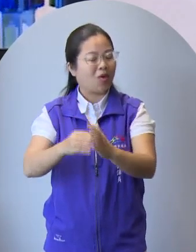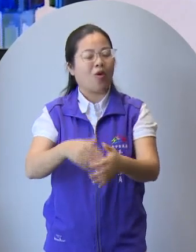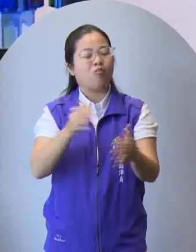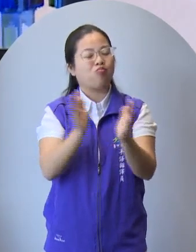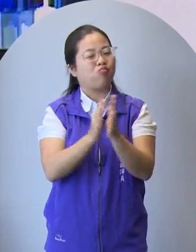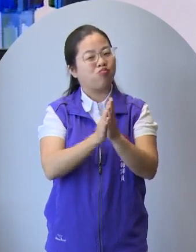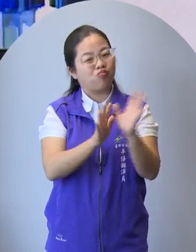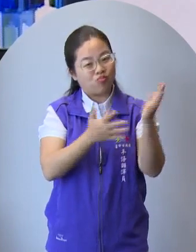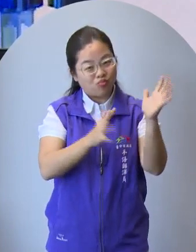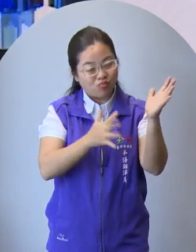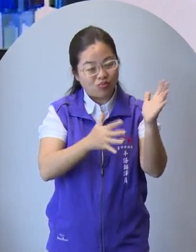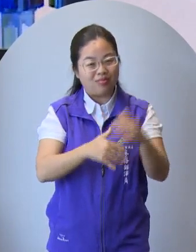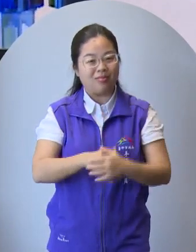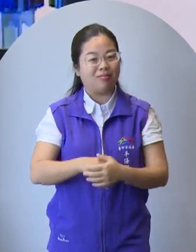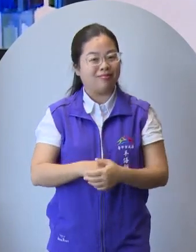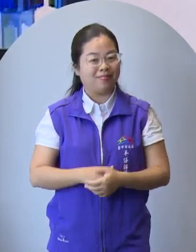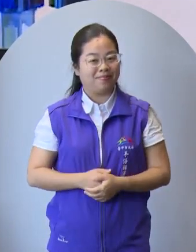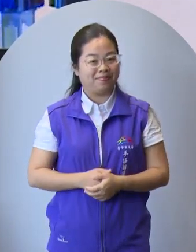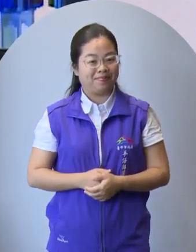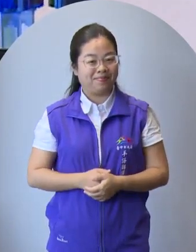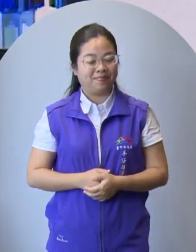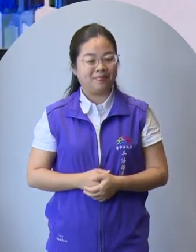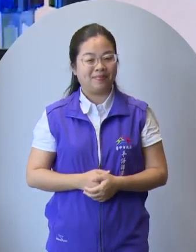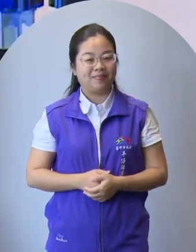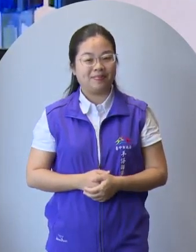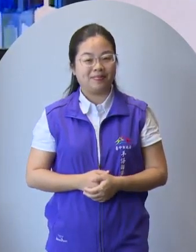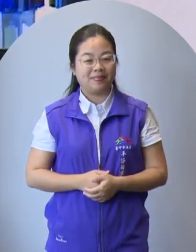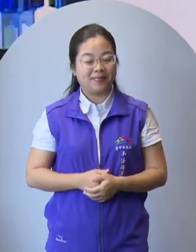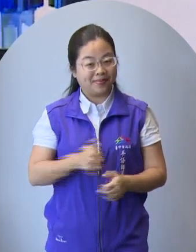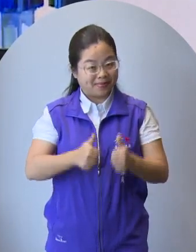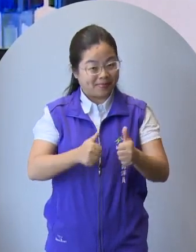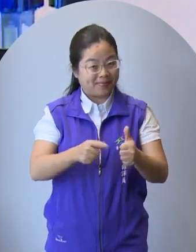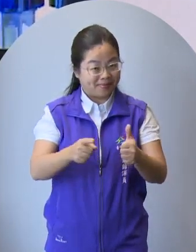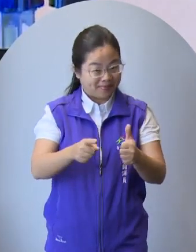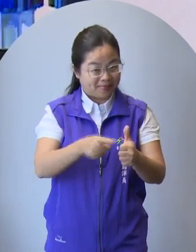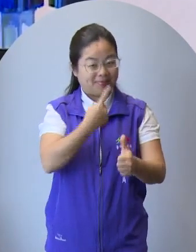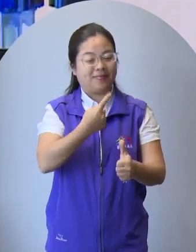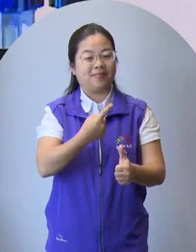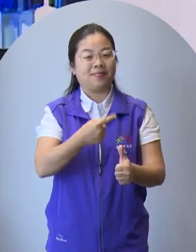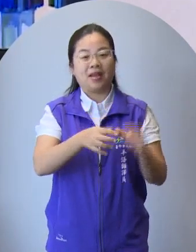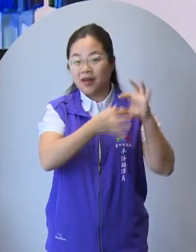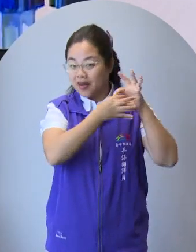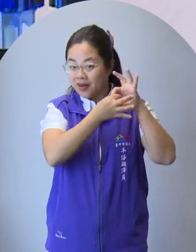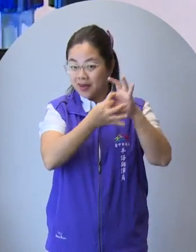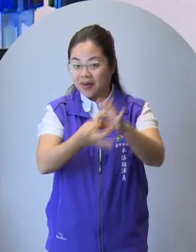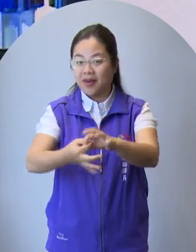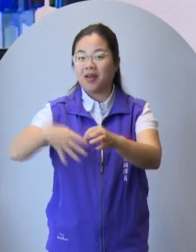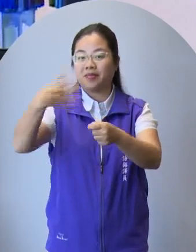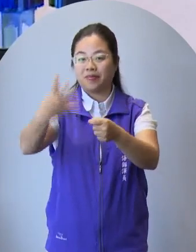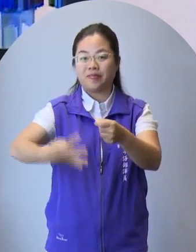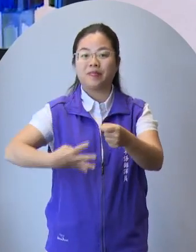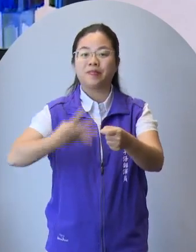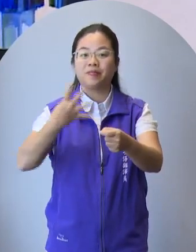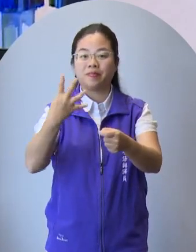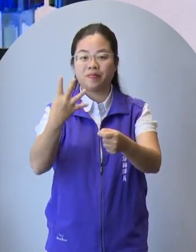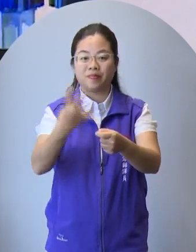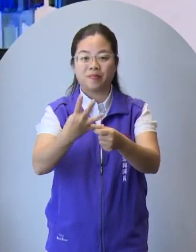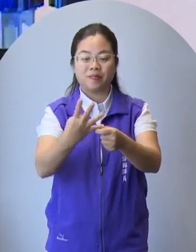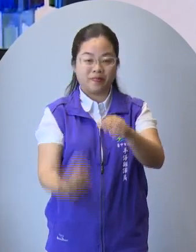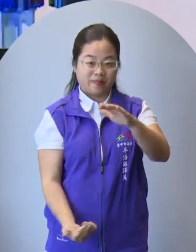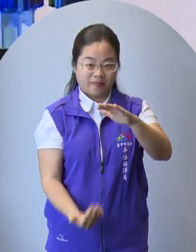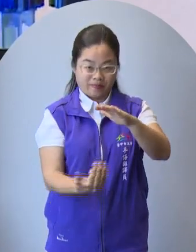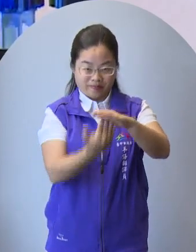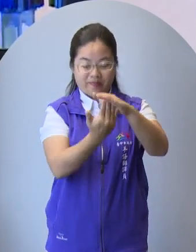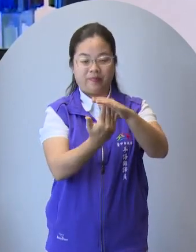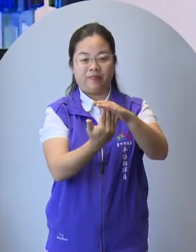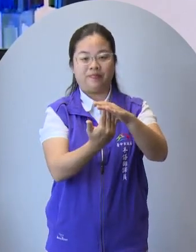不容易哈。即使加了这个项目，我们拿到第一名，而且我们已经连续四年获得它最高等